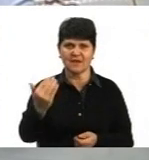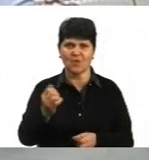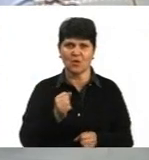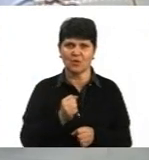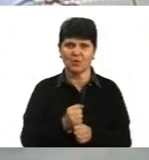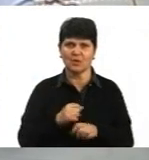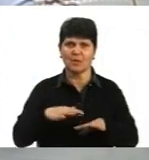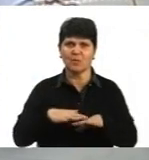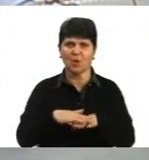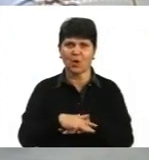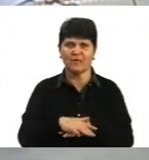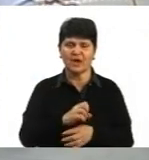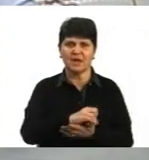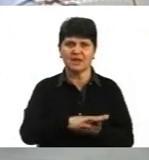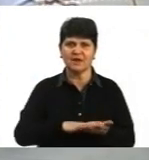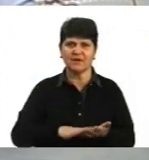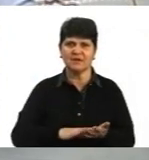прорахувати тривалість циклів.